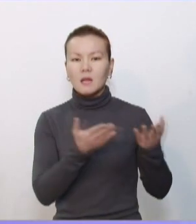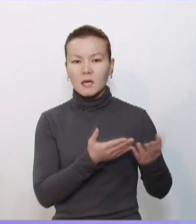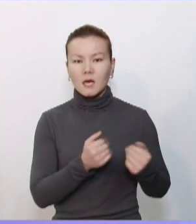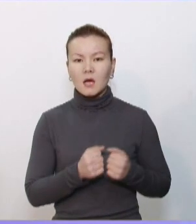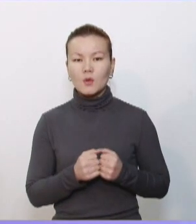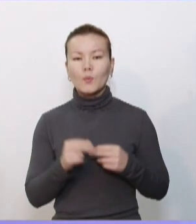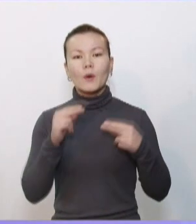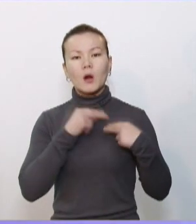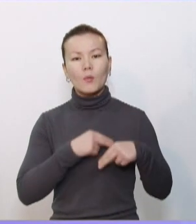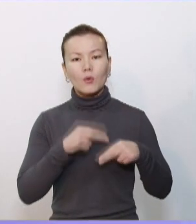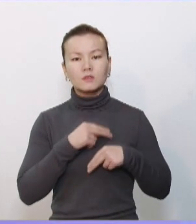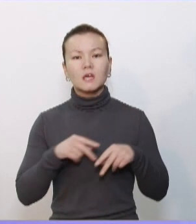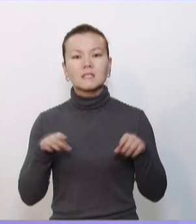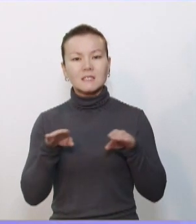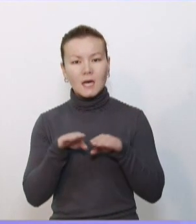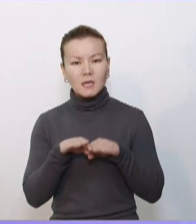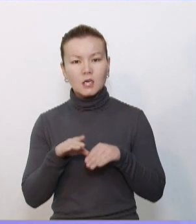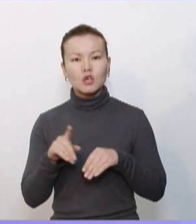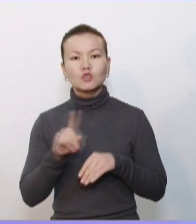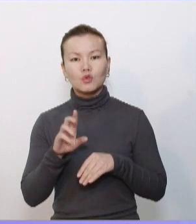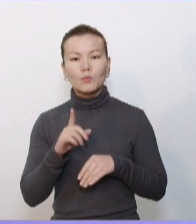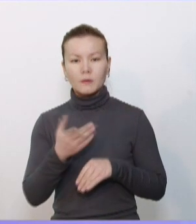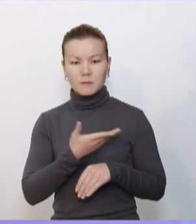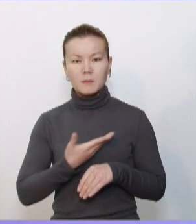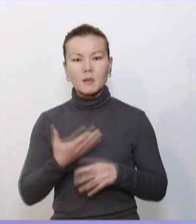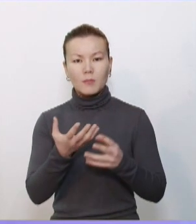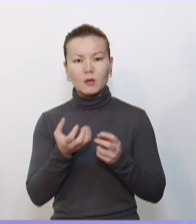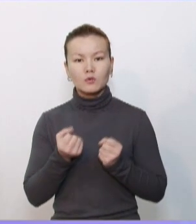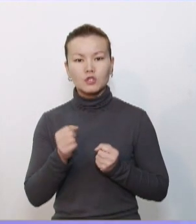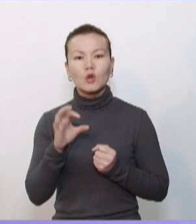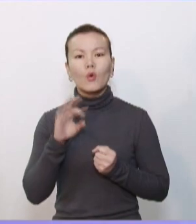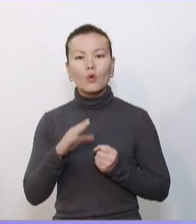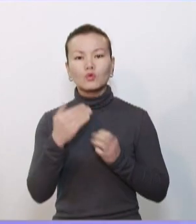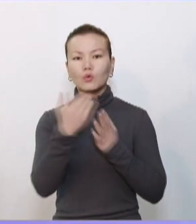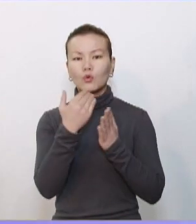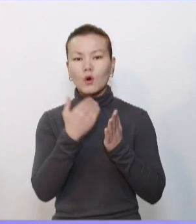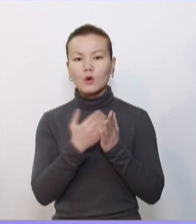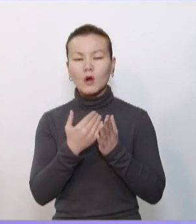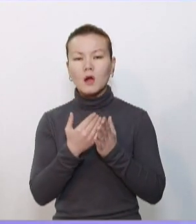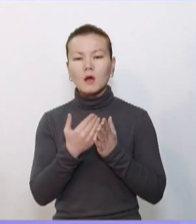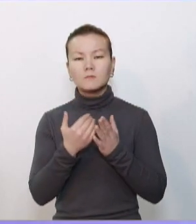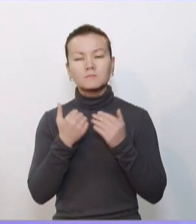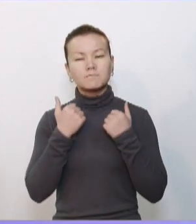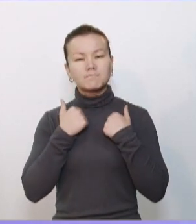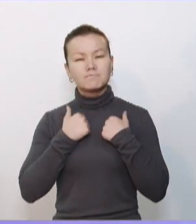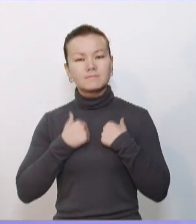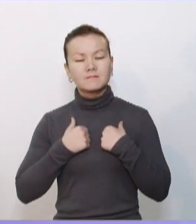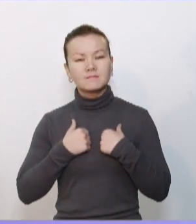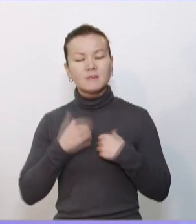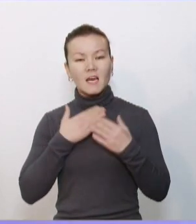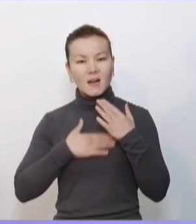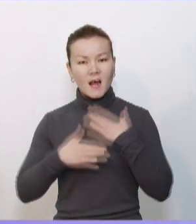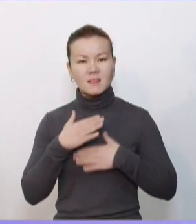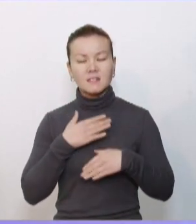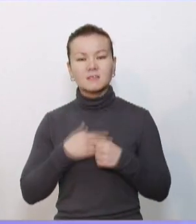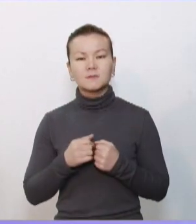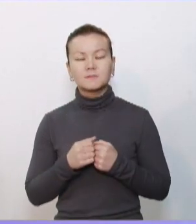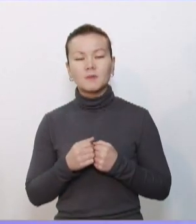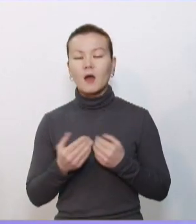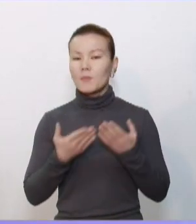Предлагаю поработать так, чтобы мы получили от урока удовлетворение. Прочитайте